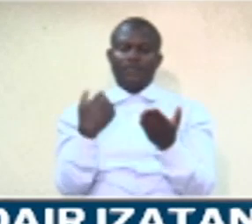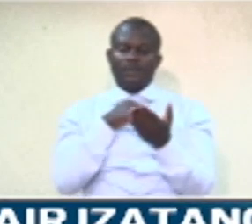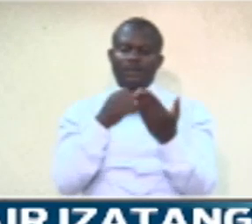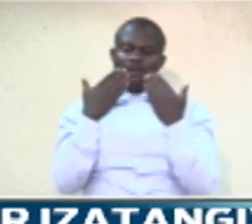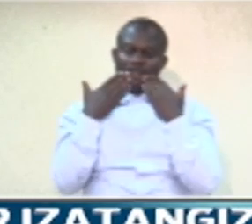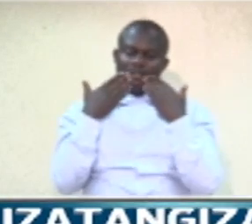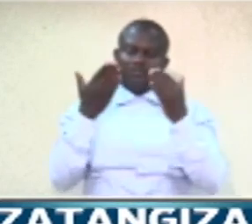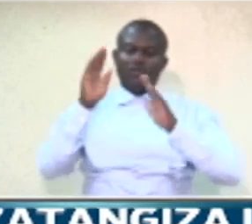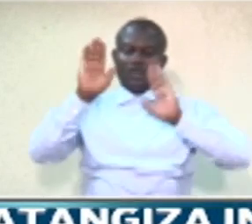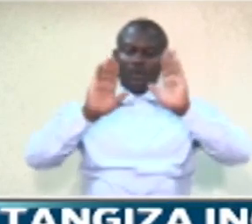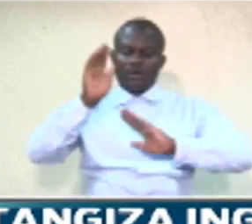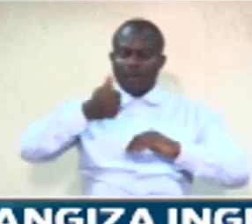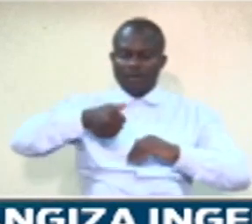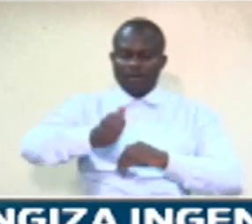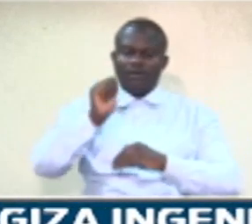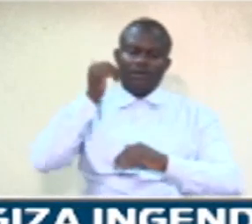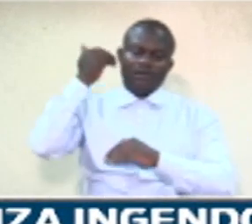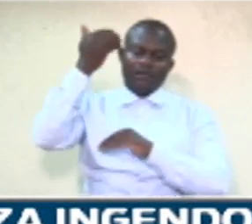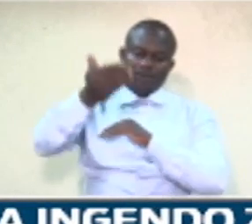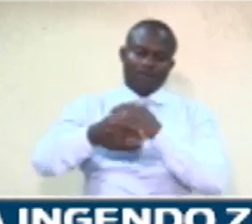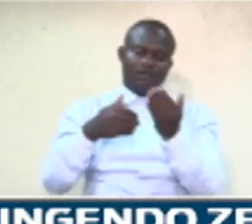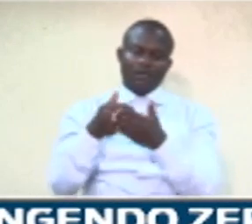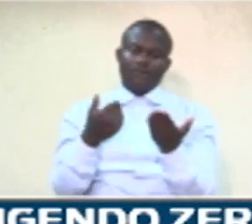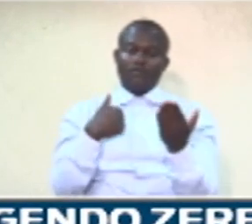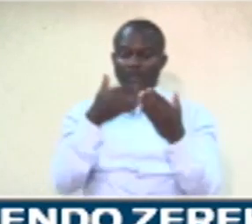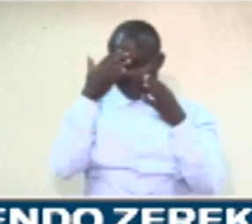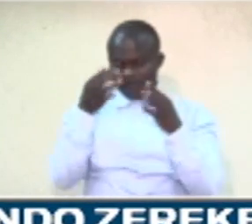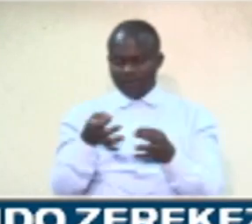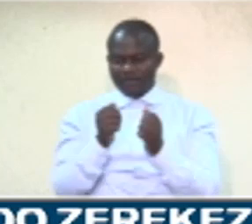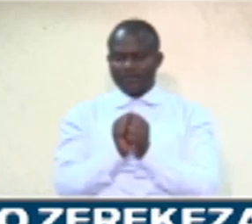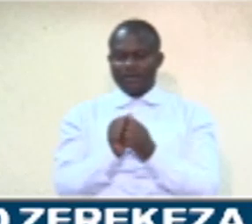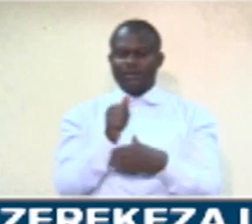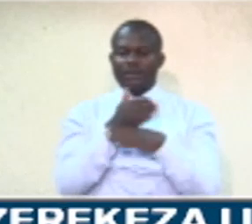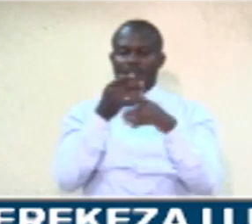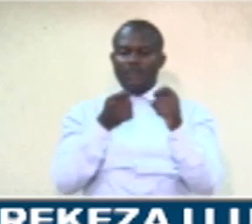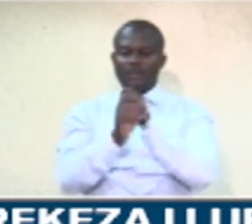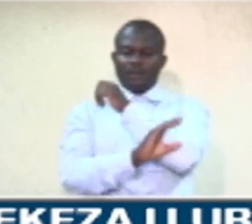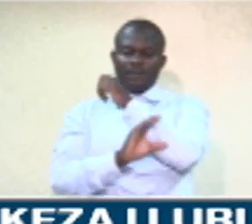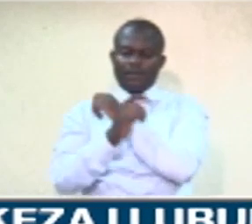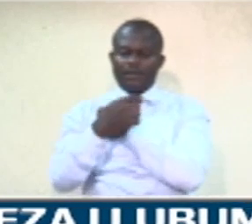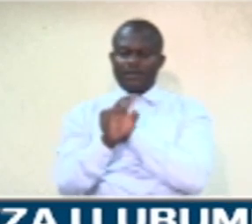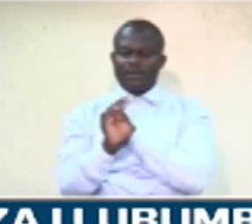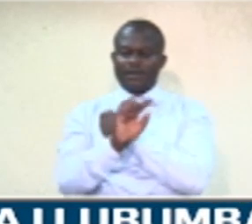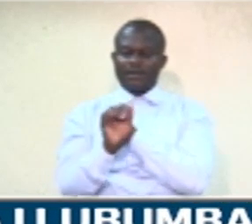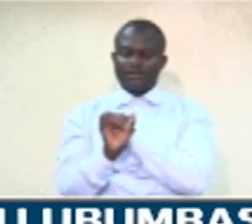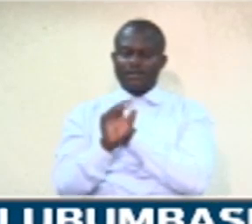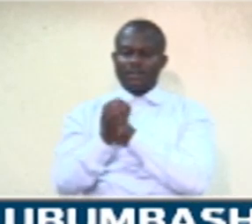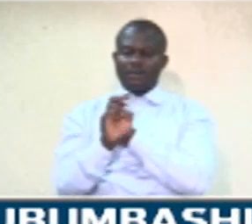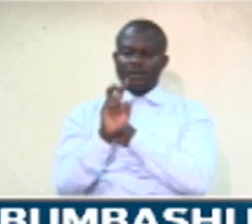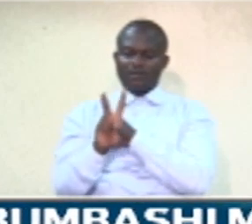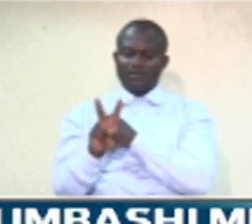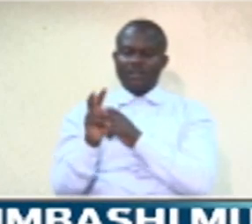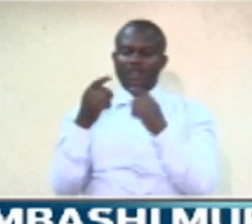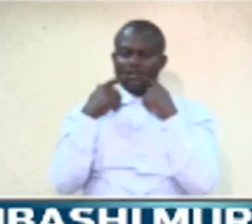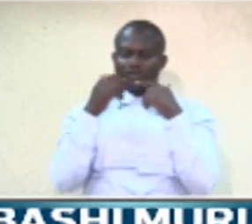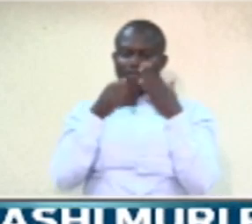Tubashimira uruhare rwanyu, hanyuma tukajya n'ingamba. Minisitiri w'ubutegetsi bw'igihugu Gatabazi Jean Marie Vianey